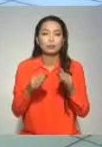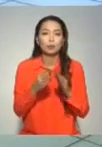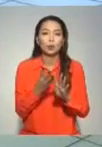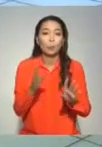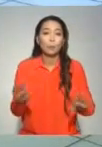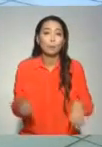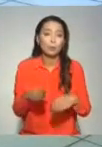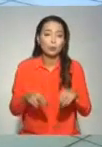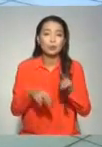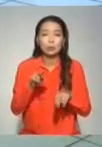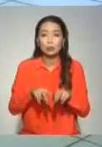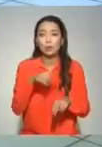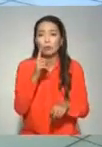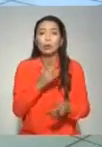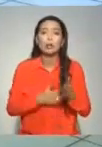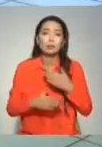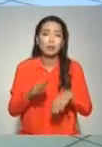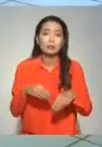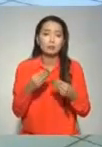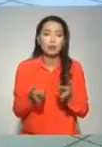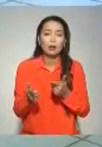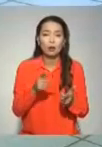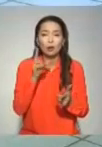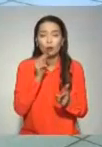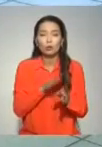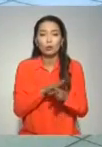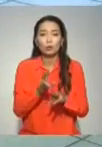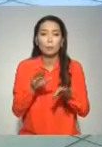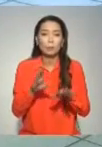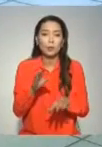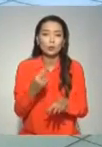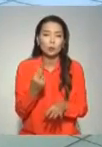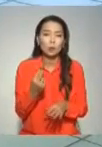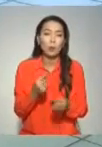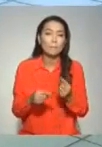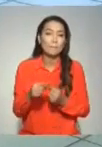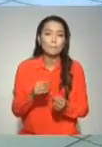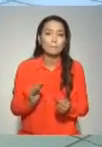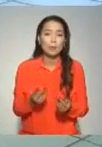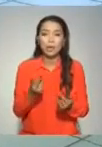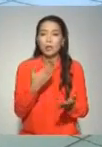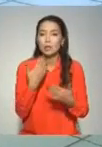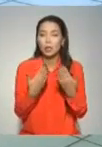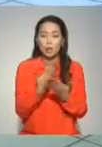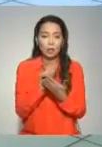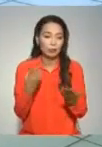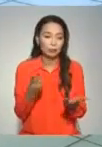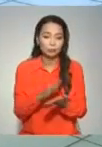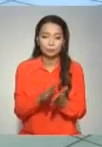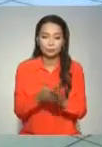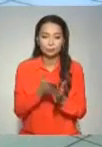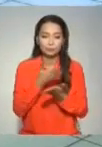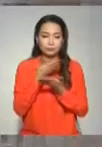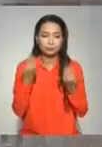пустуют. Застройщики говорят, что рады бы сдать объекты в срок, но с местной социально-предпринимательской корпорацией диалога нет. Раиса Моргунова